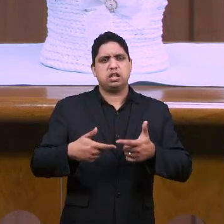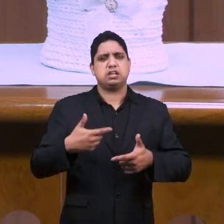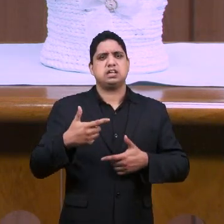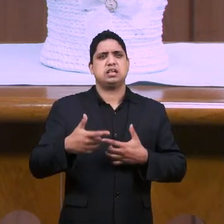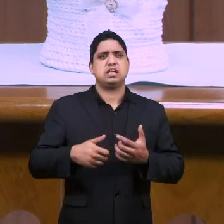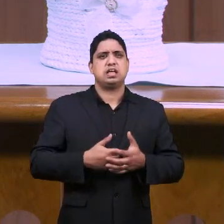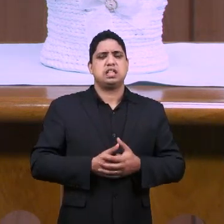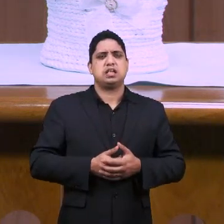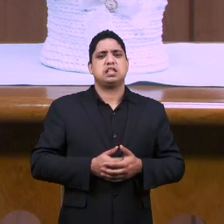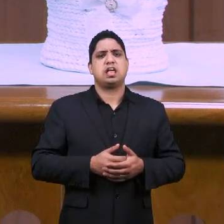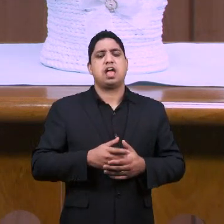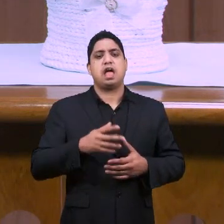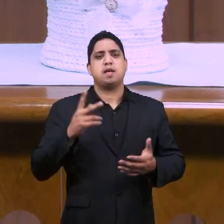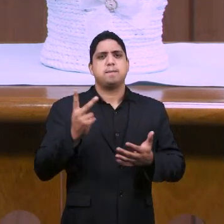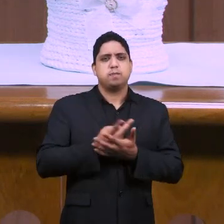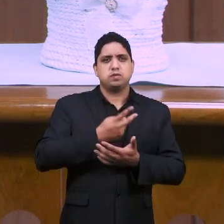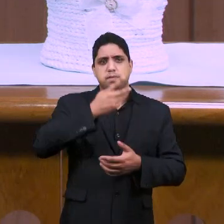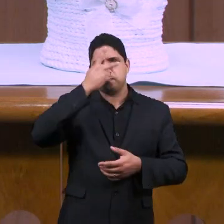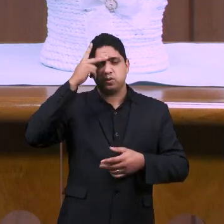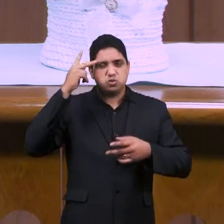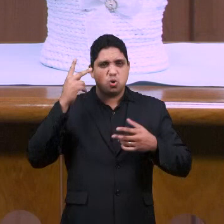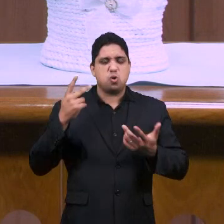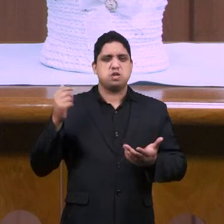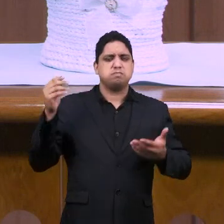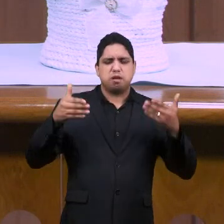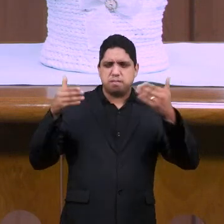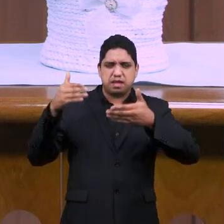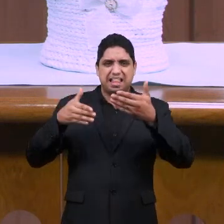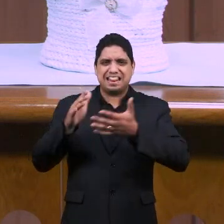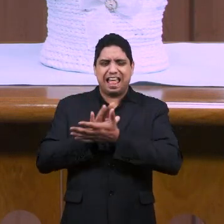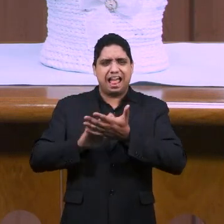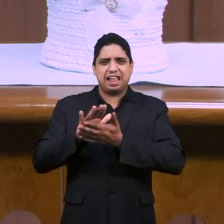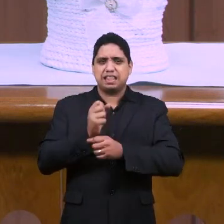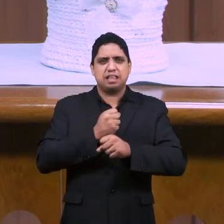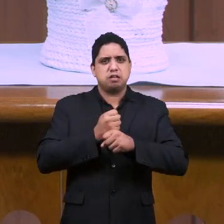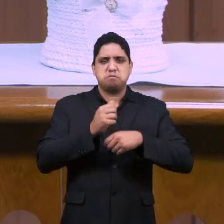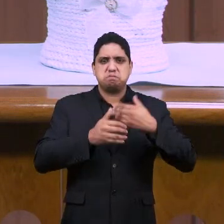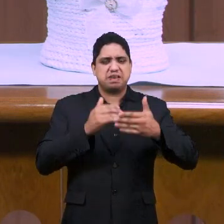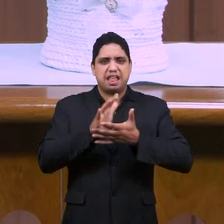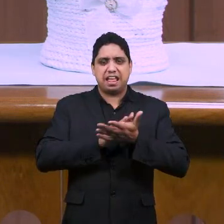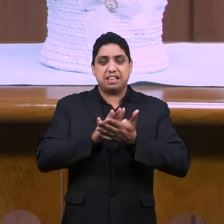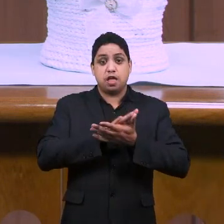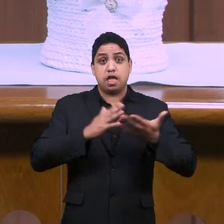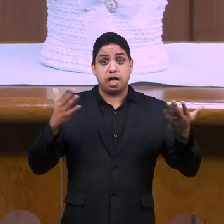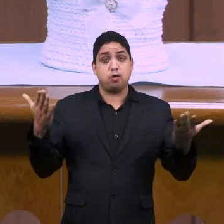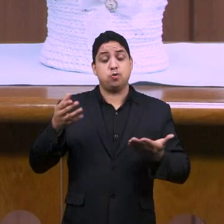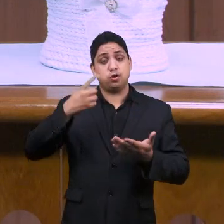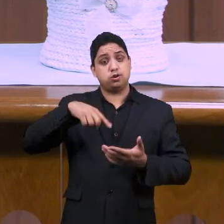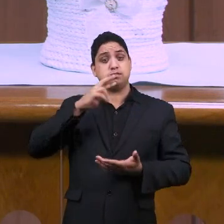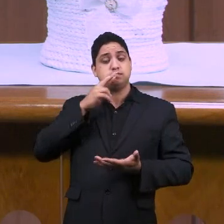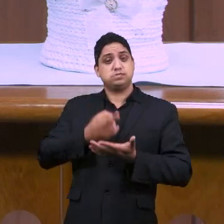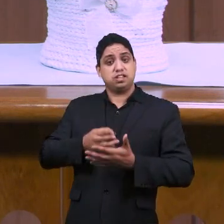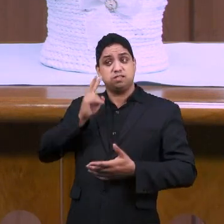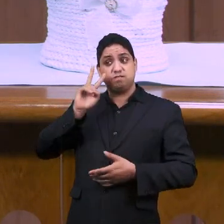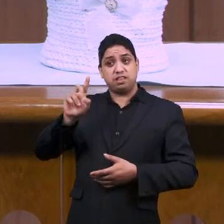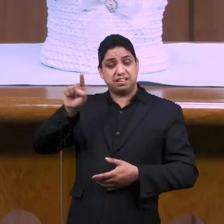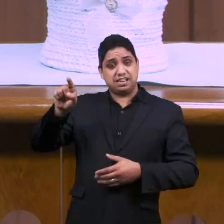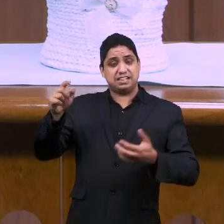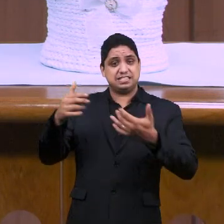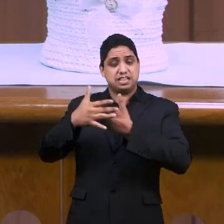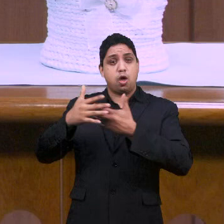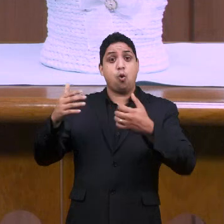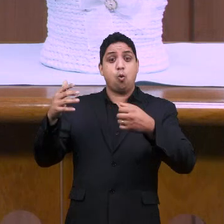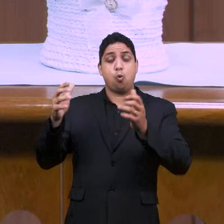voir, à expérimenter. Il y avait un, l'autre, et aujourd'hui, nous voyons les résultats